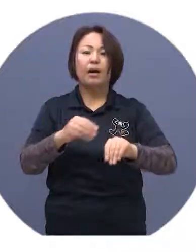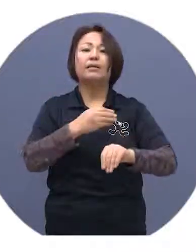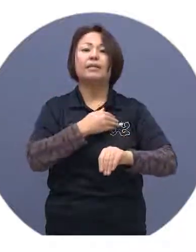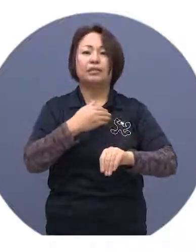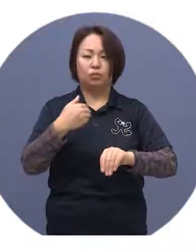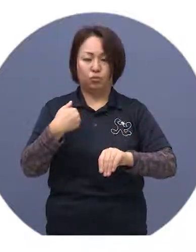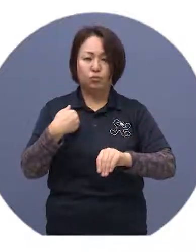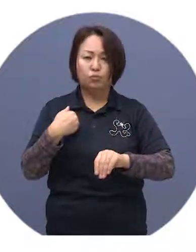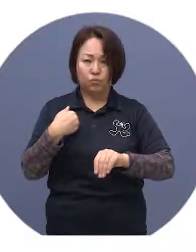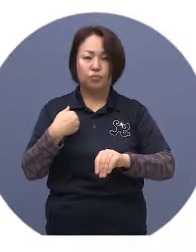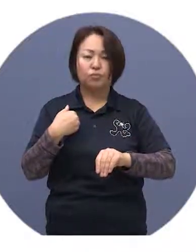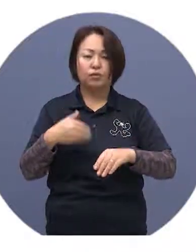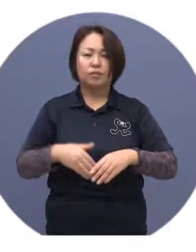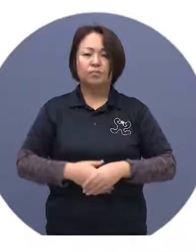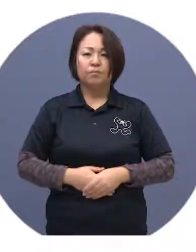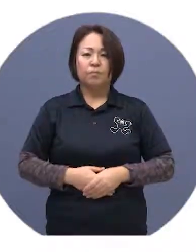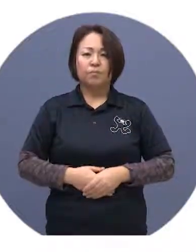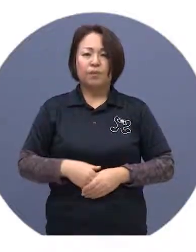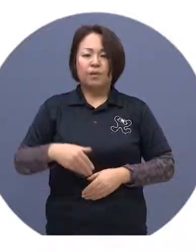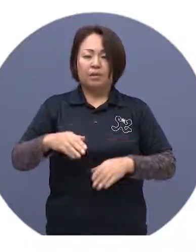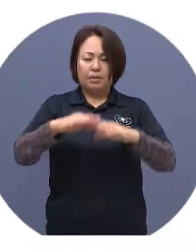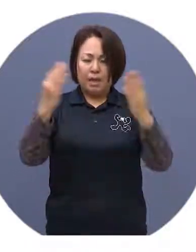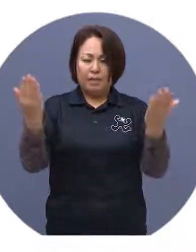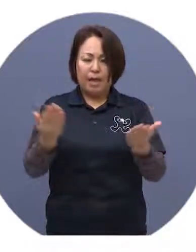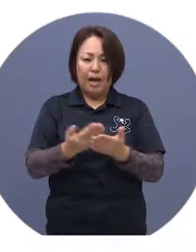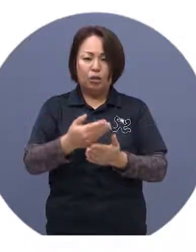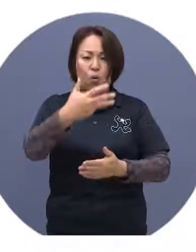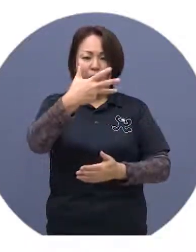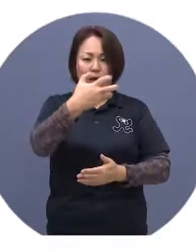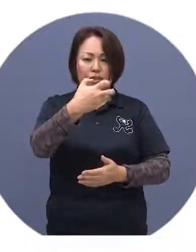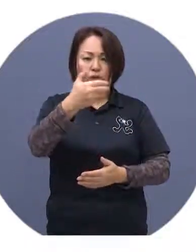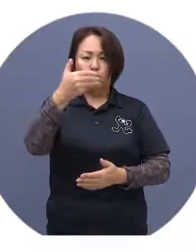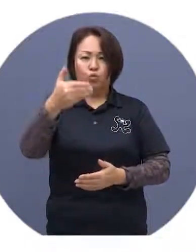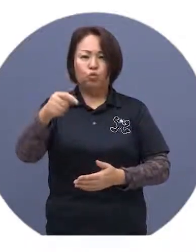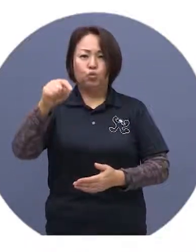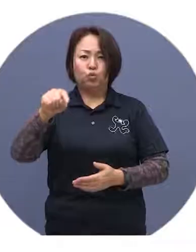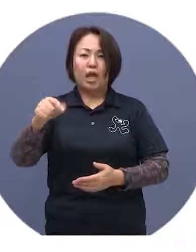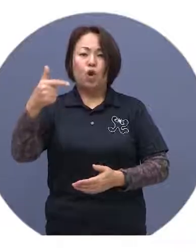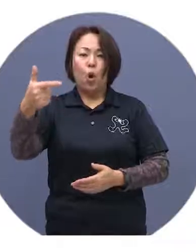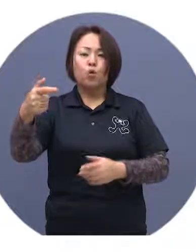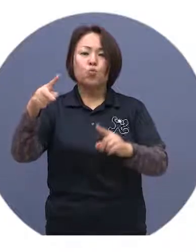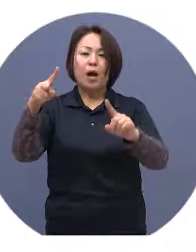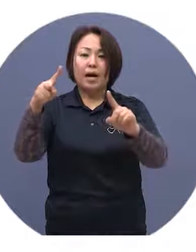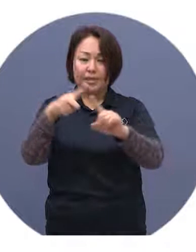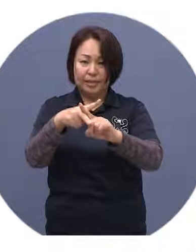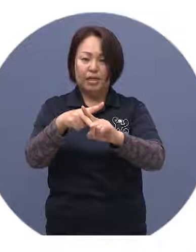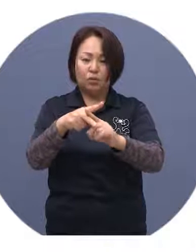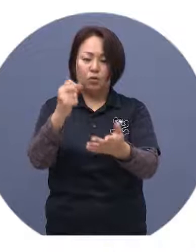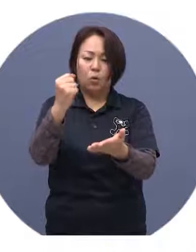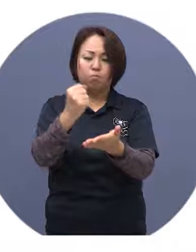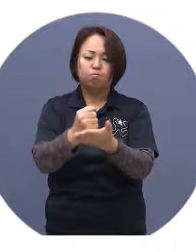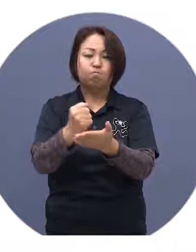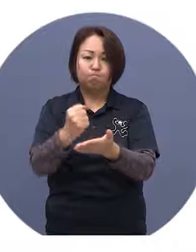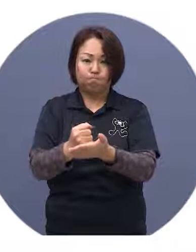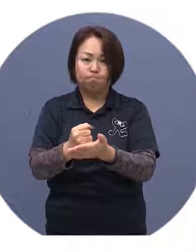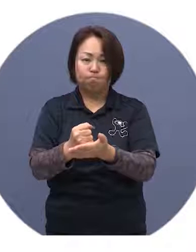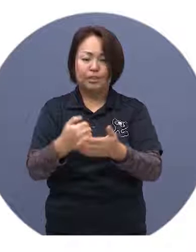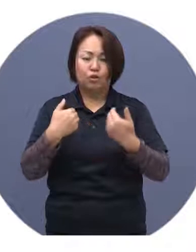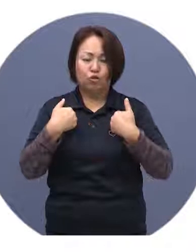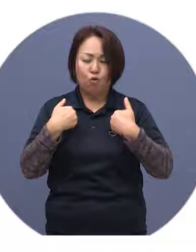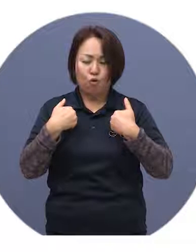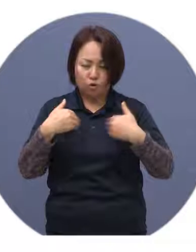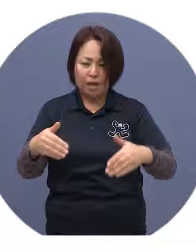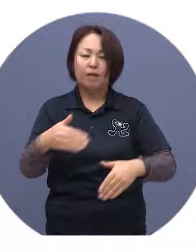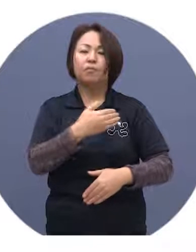規定に基づく文章のうち89点ロッパ先頭の文書の押印を這い松するものでありますもう一つ